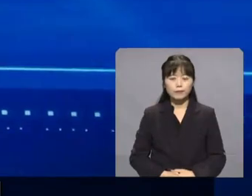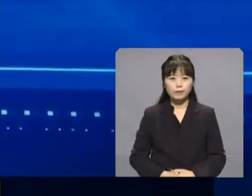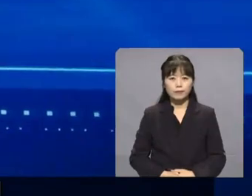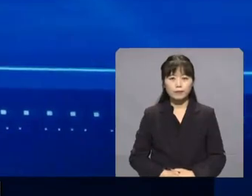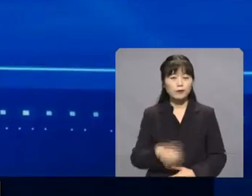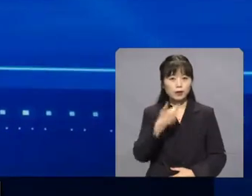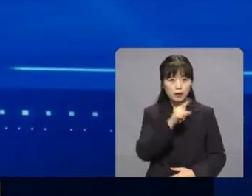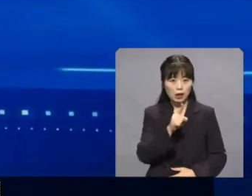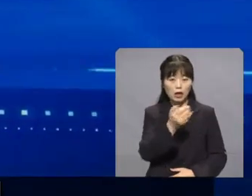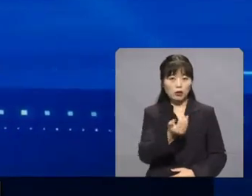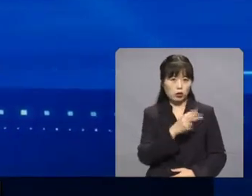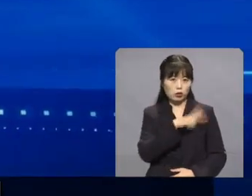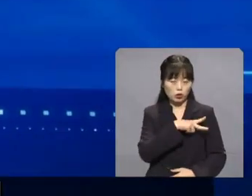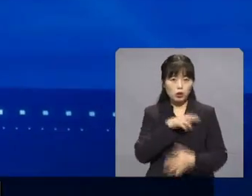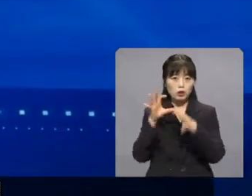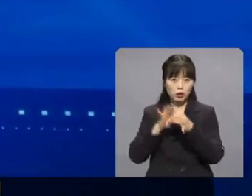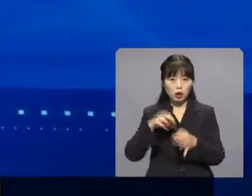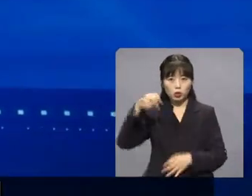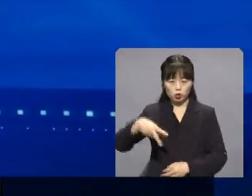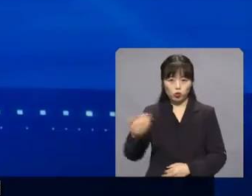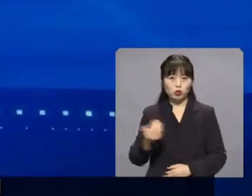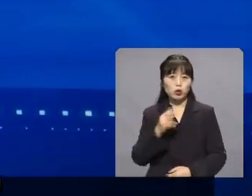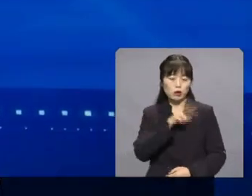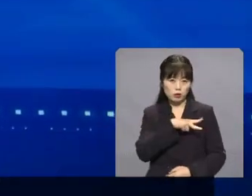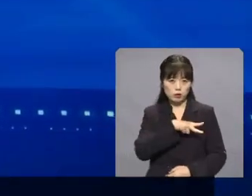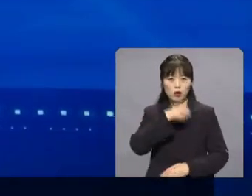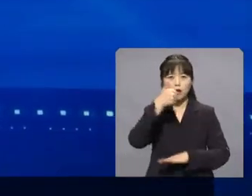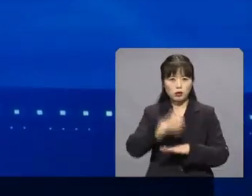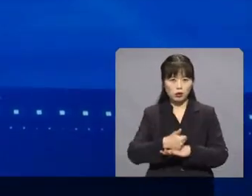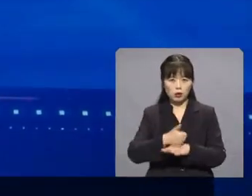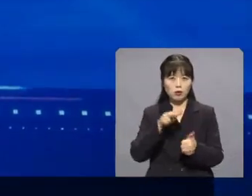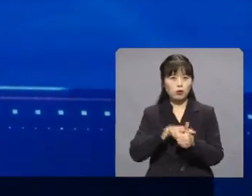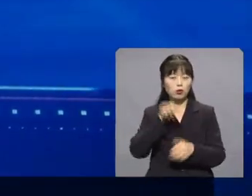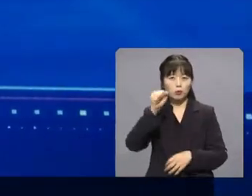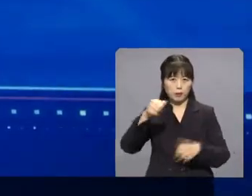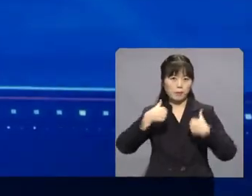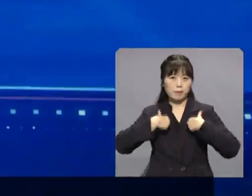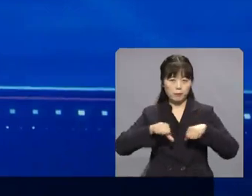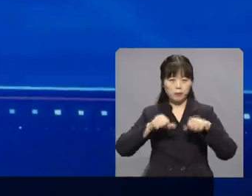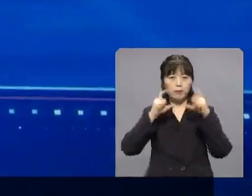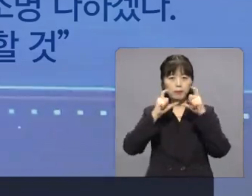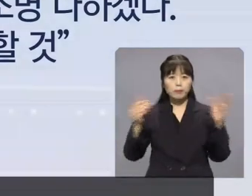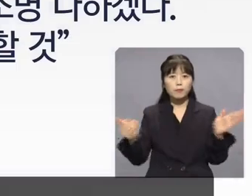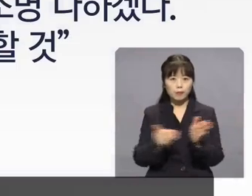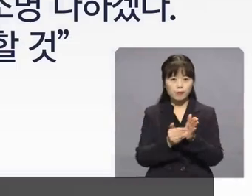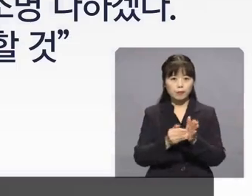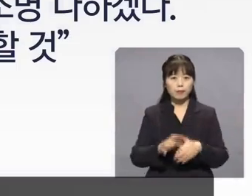자 나경원 전 의원을 이어 유승민 전 의원도 결국 불출마를 선언했습니다